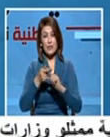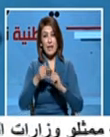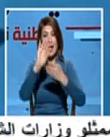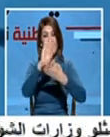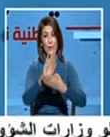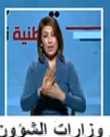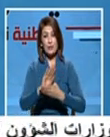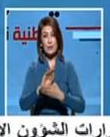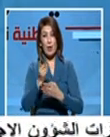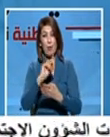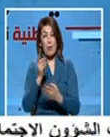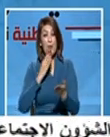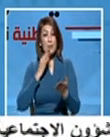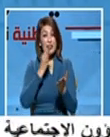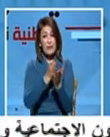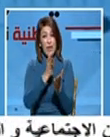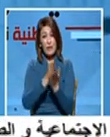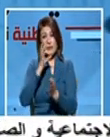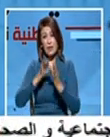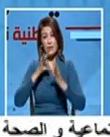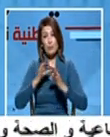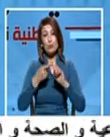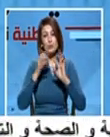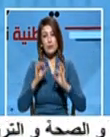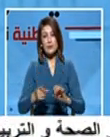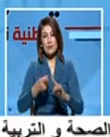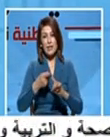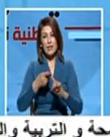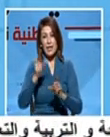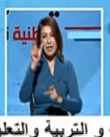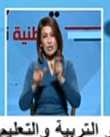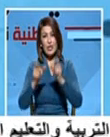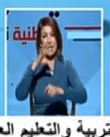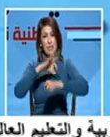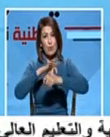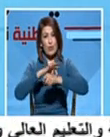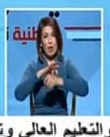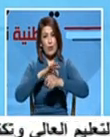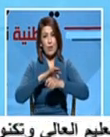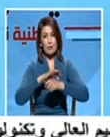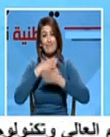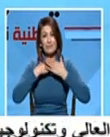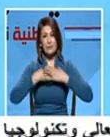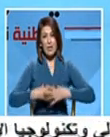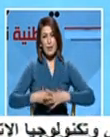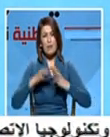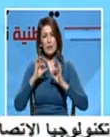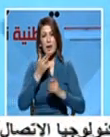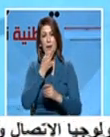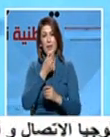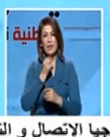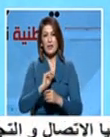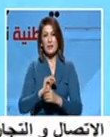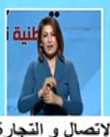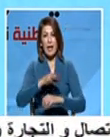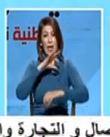يكون غير صحيحه ولا نون ادابتي للسيتياسيون بالنسبه للمرضى المصابين خاصه بالامراض الثقيله والمزمنه. كوفيد